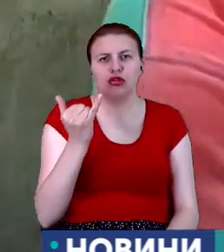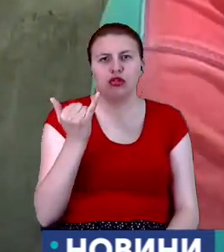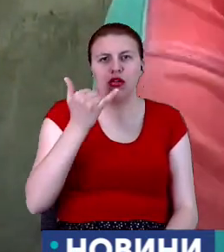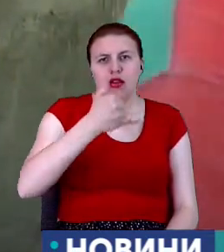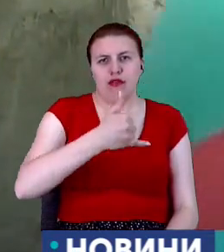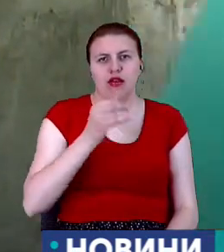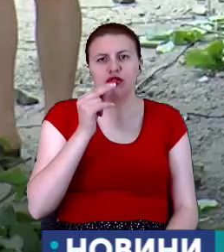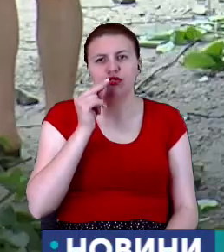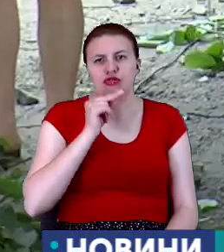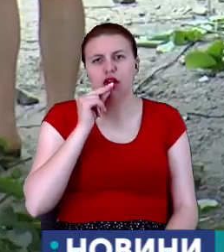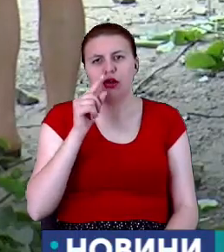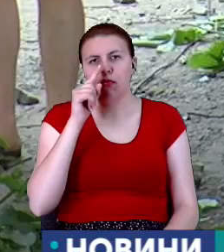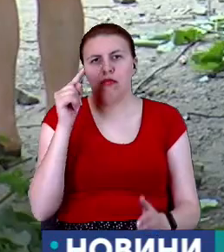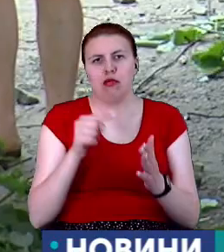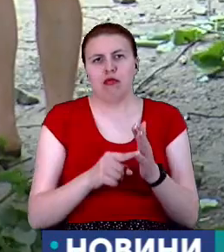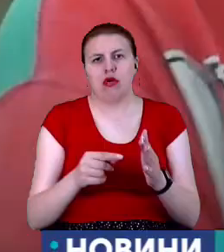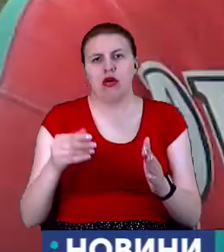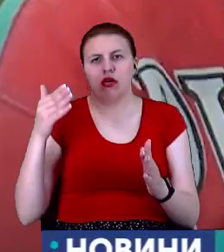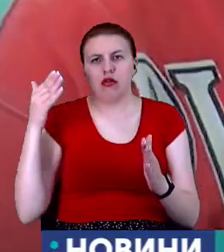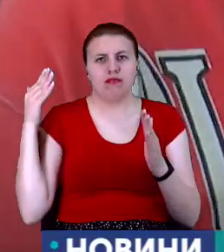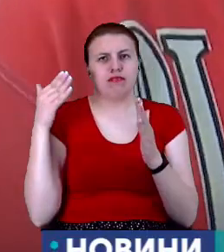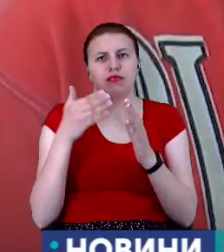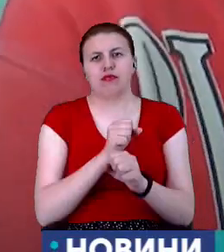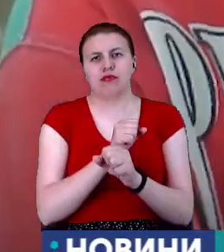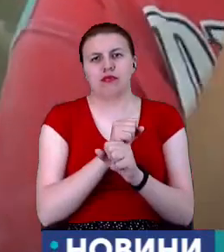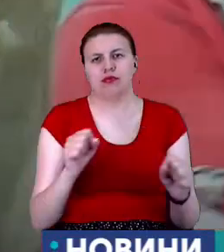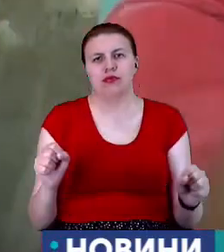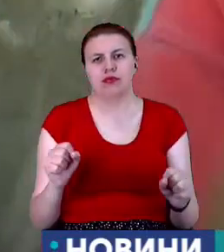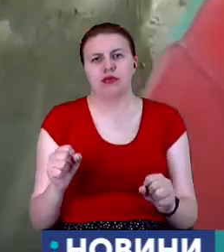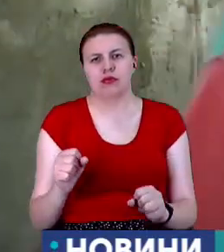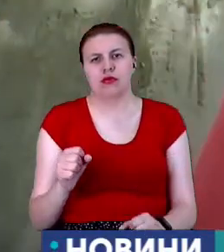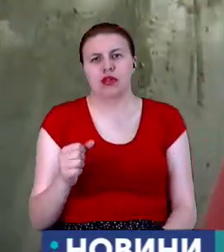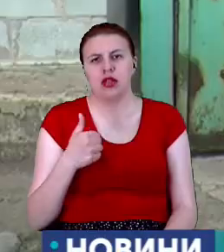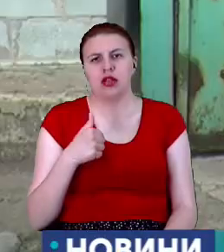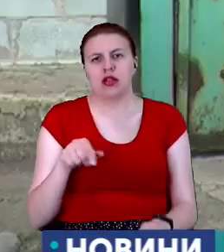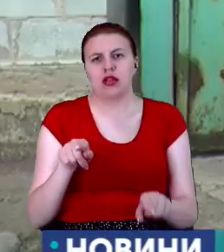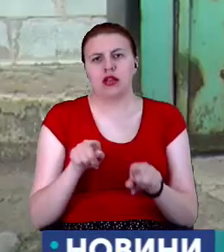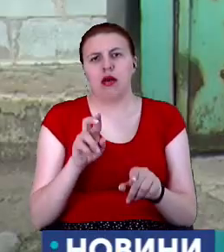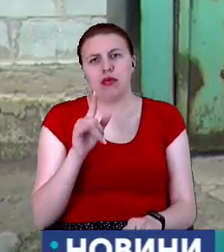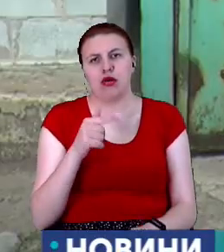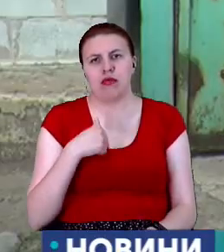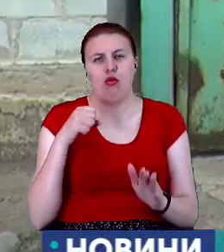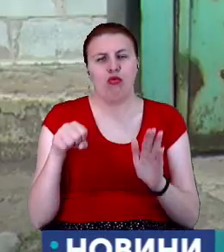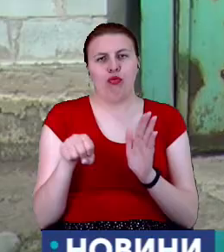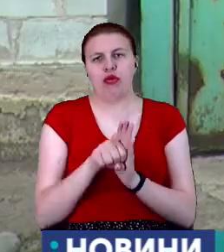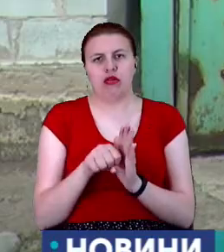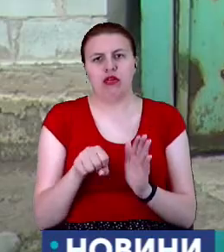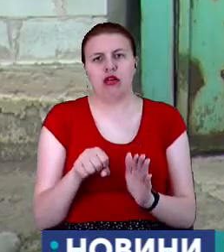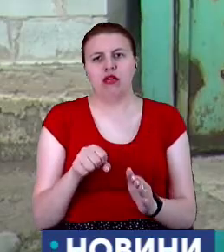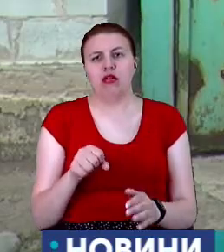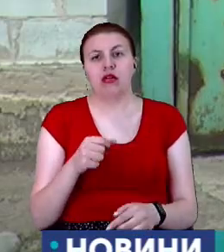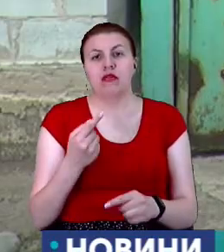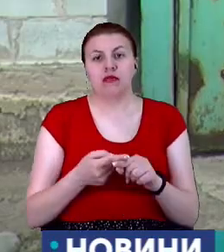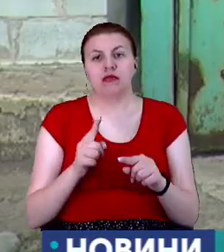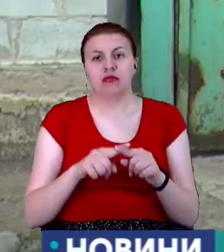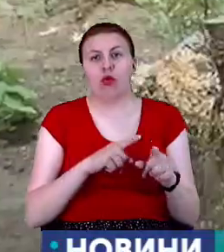и меня ударила рама от двери. А так би мене вбило би. У наслідок обстрілу був зруйнований